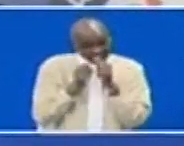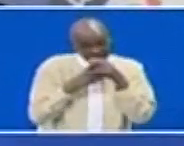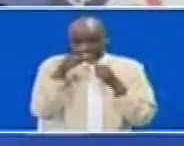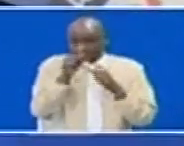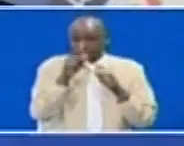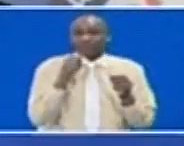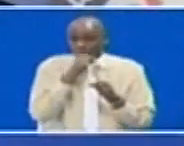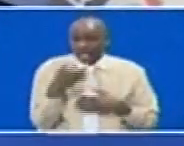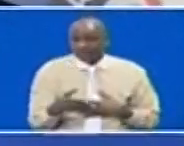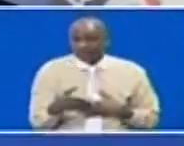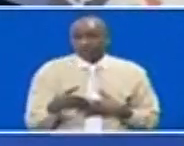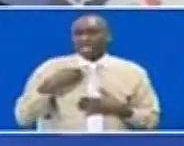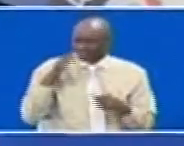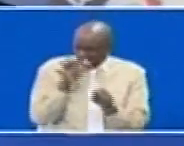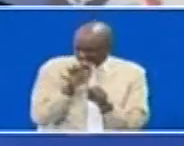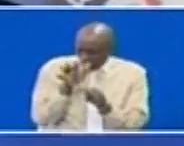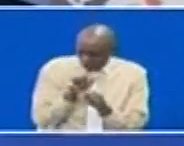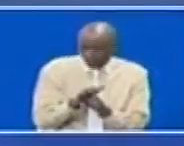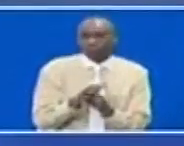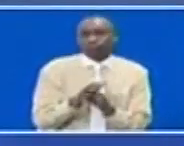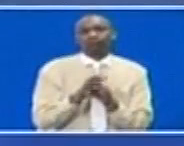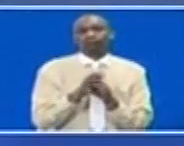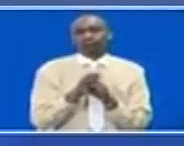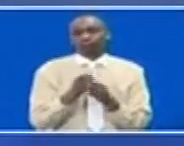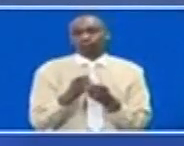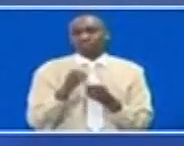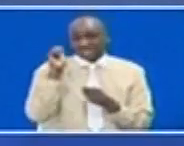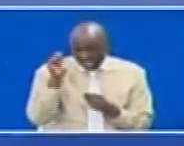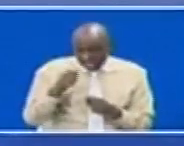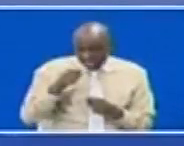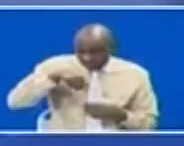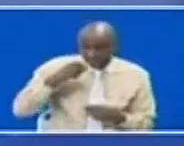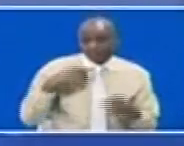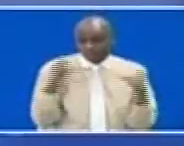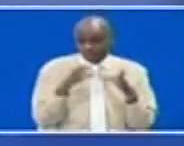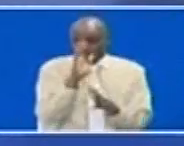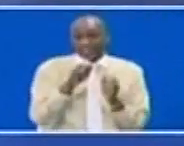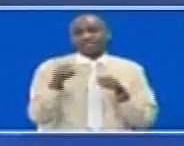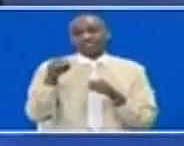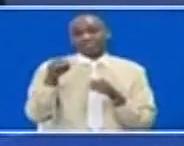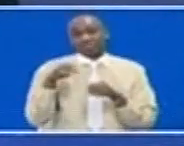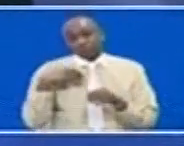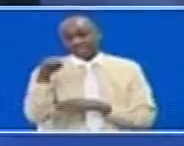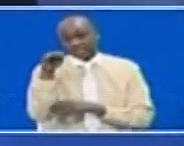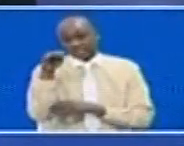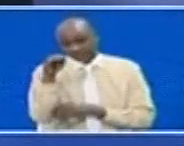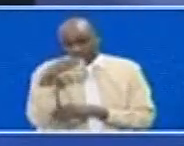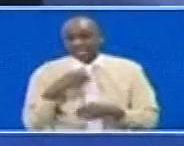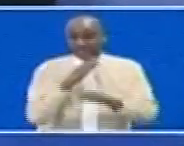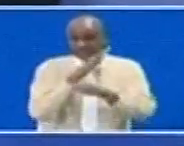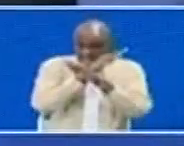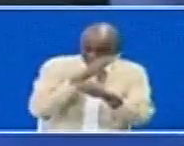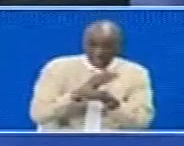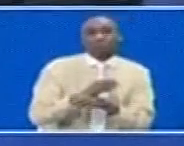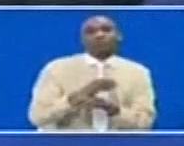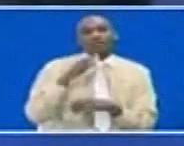done. There is a lot of hard work to be done. Kenya imo kwenye kundi moja na Zambia, Malawi na Madagascar, na licha ya